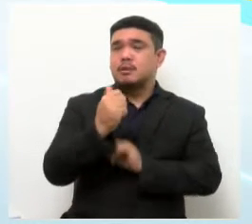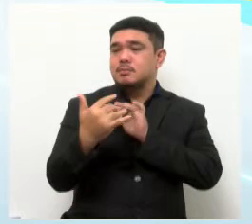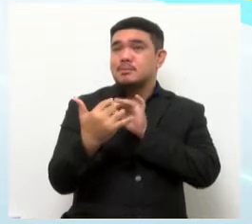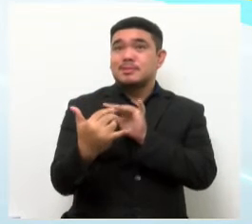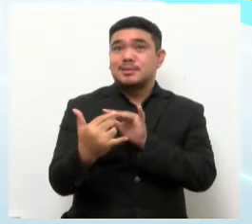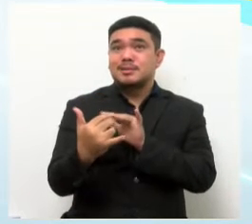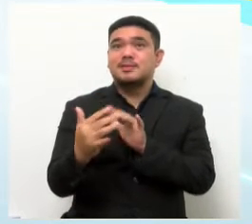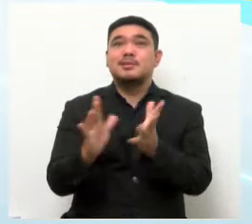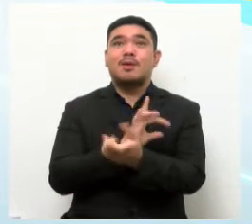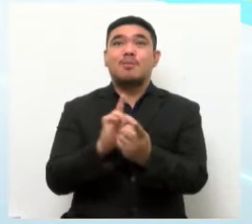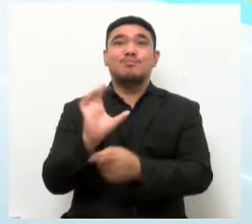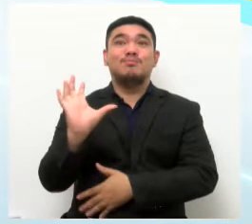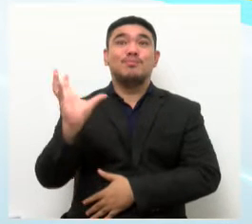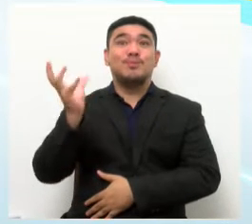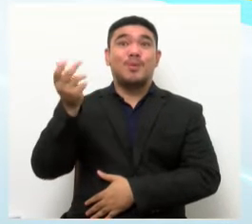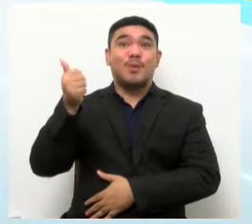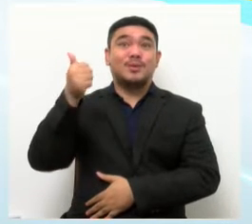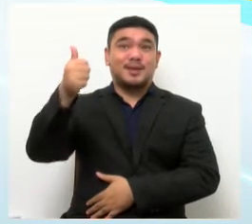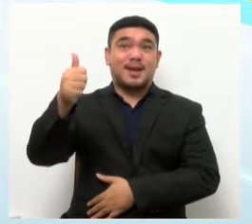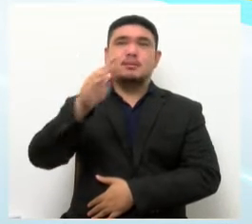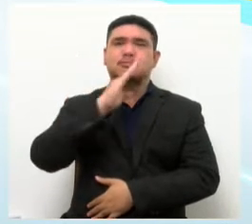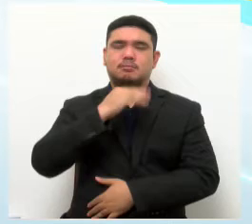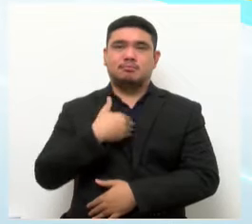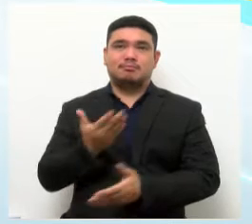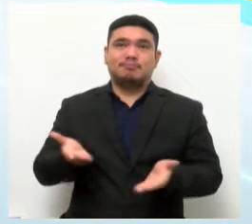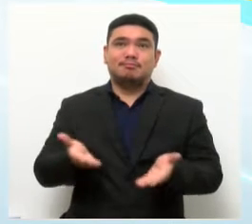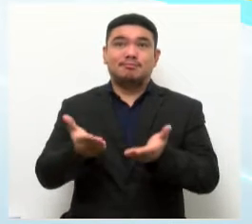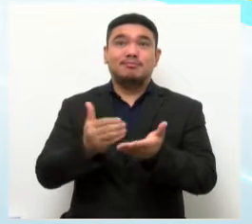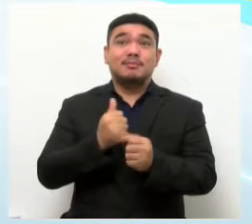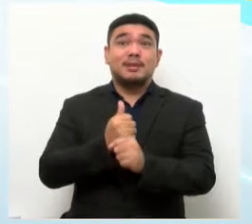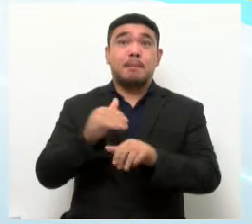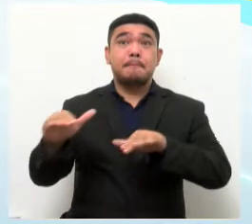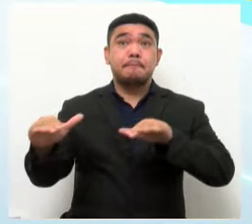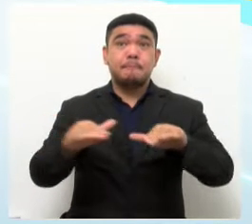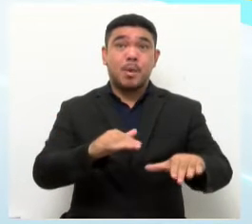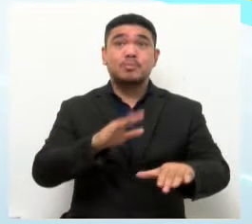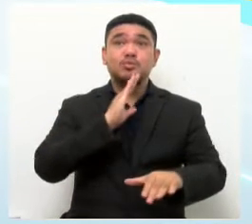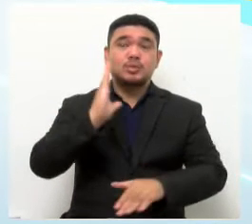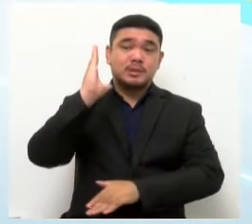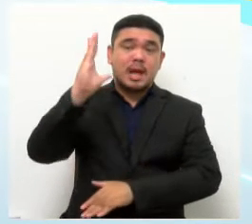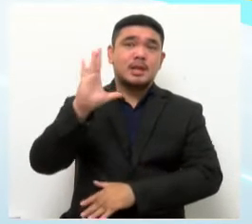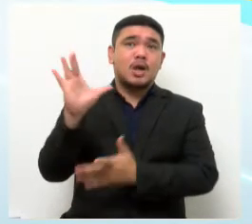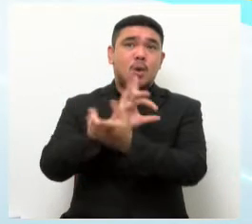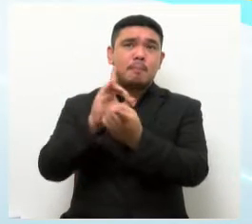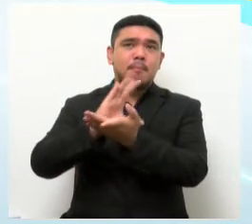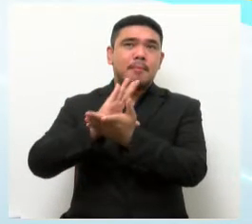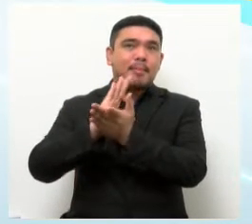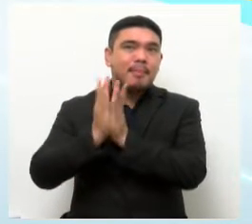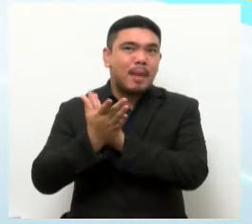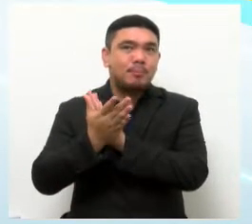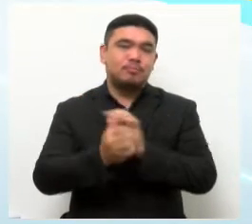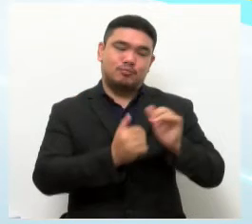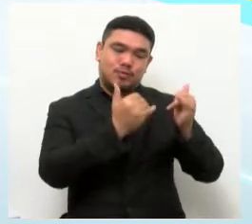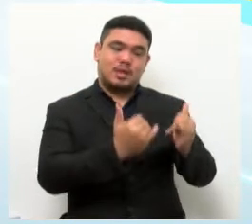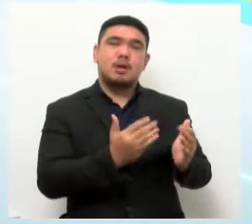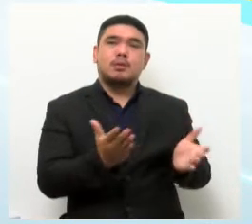กับสังคมโลกได้แล้วก็ยังเป็นการผลักดันให้มีความพร้อมในทุกด้านค่ะเพื่อรองรับการเปลี่ยนแปลงของสังคมโลกในการผลิตครูผลิ